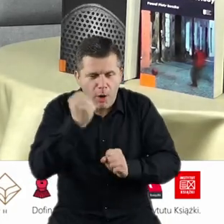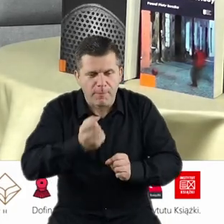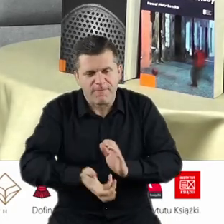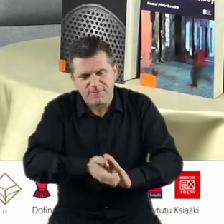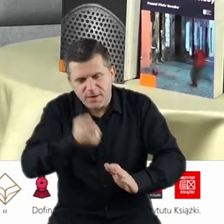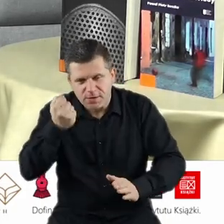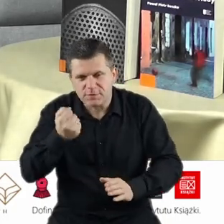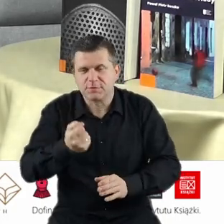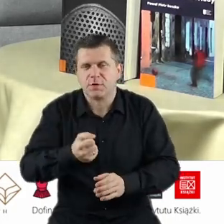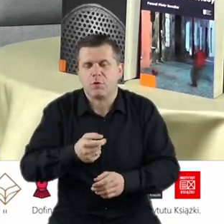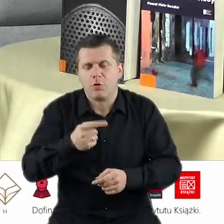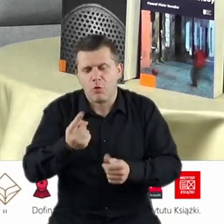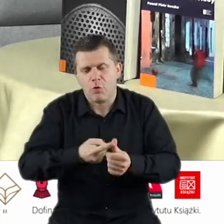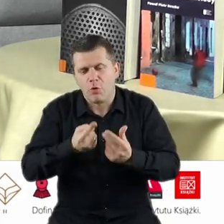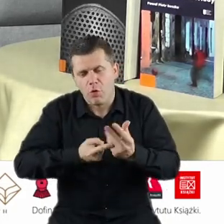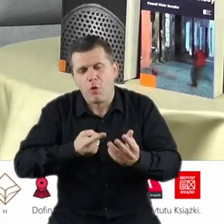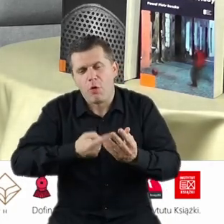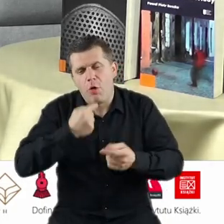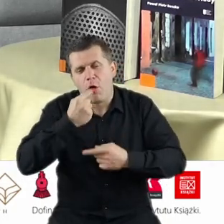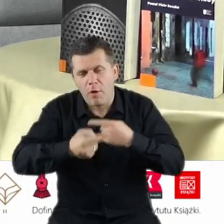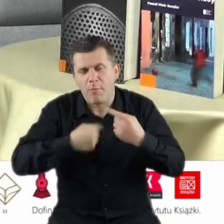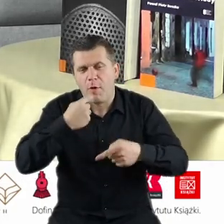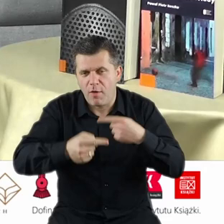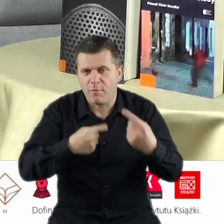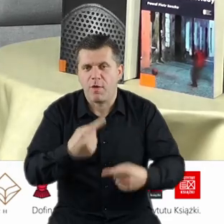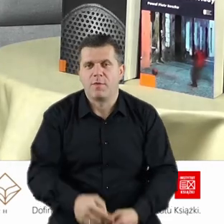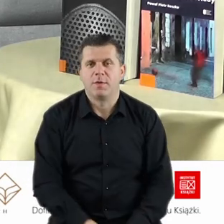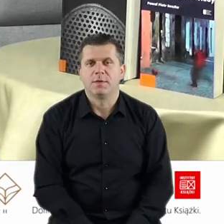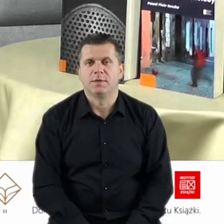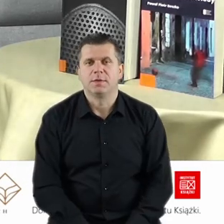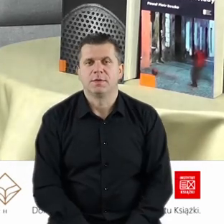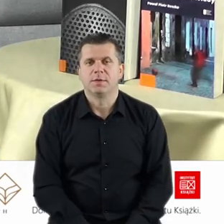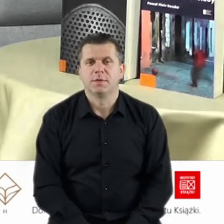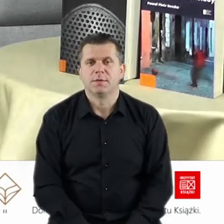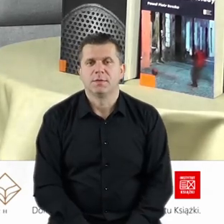kopało, i wyciągało, używało się później raf i tak dalej, i tak dalej, i tak dalej.